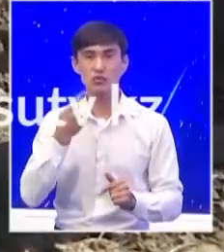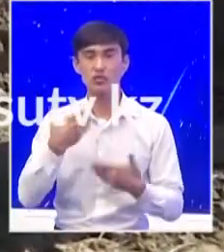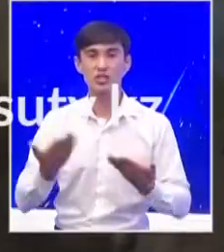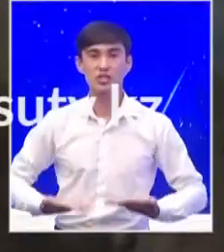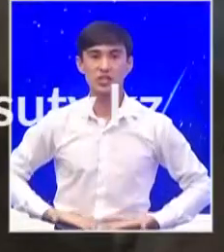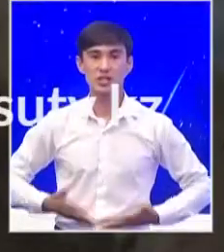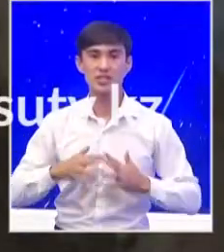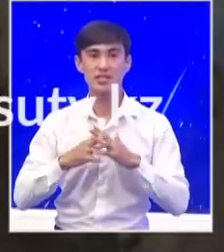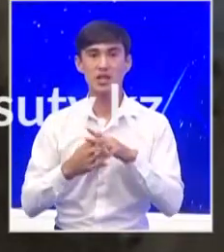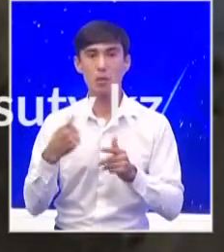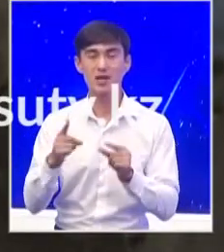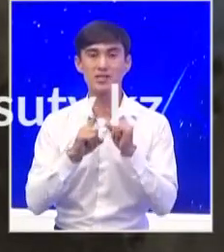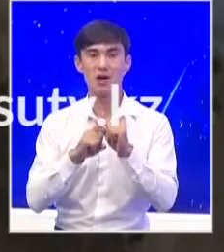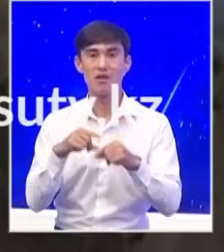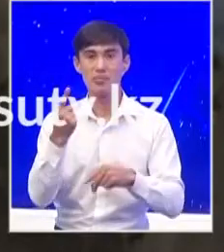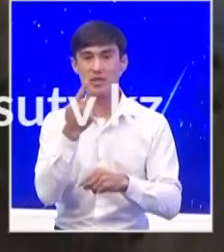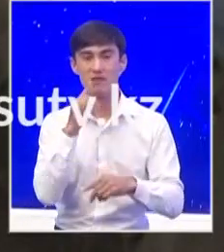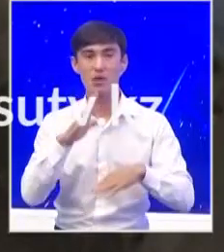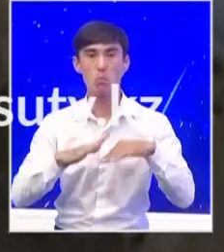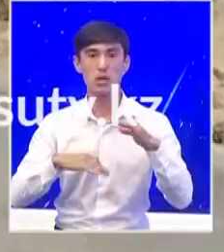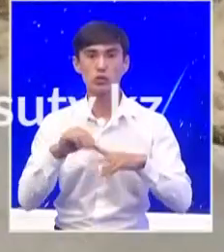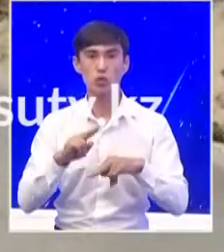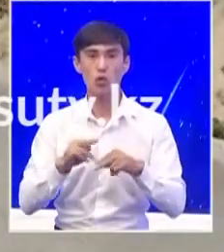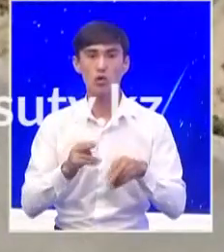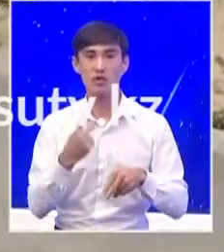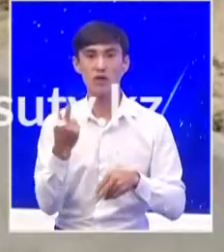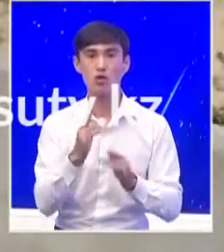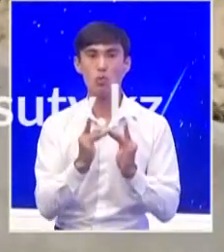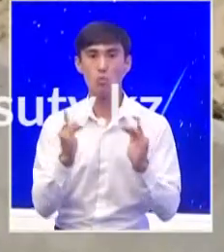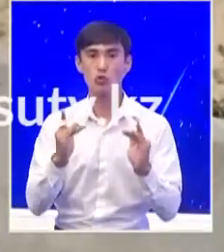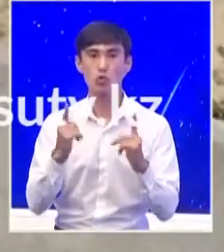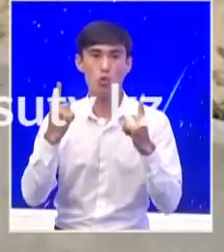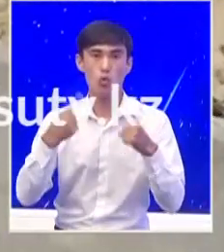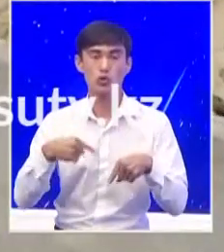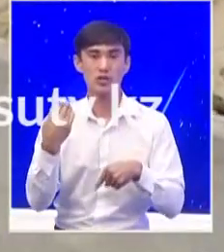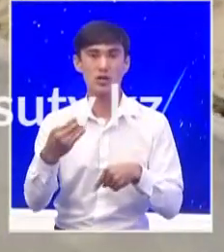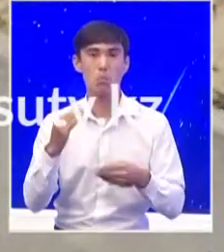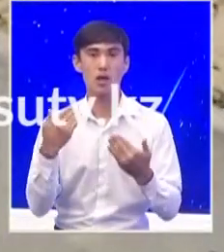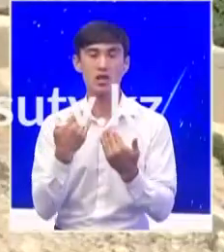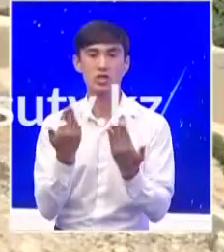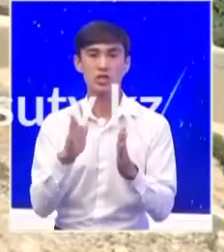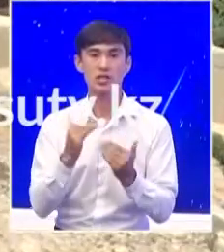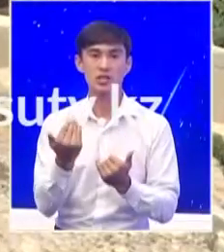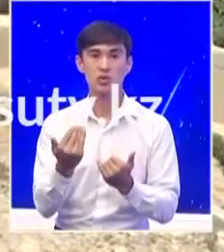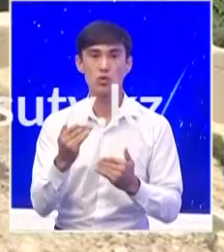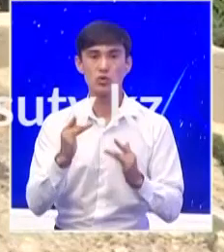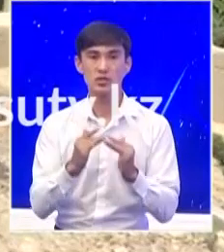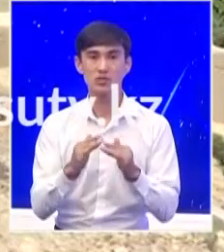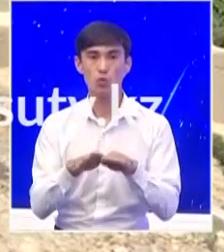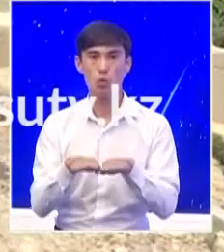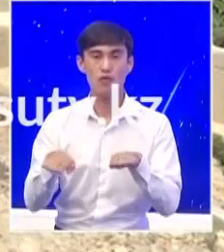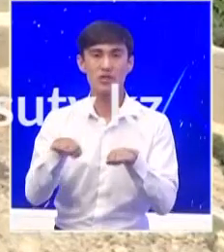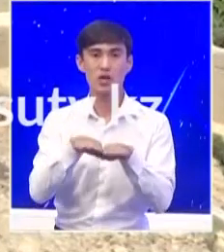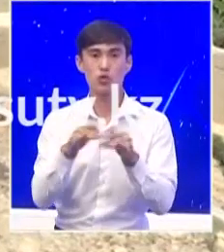села. По их словам, недавно построенный под дорогой двойной мост ухудшил их положение. Уровень сооружения не